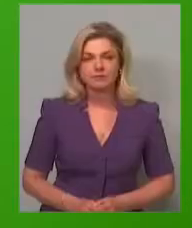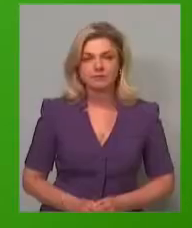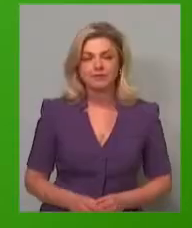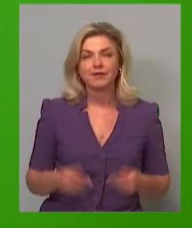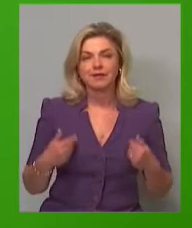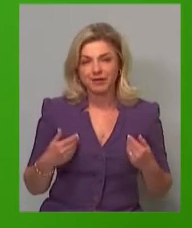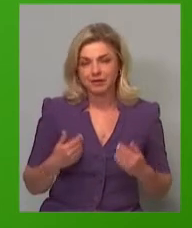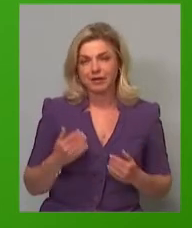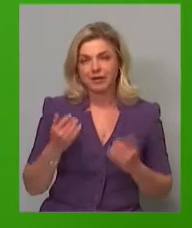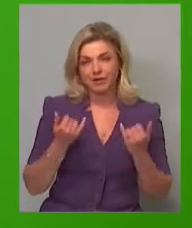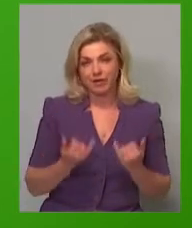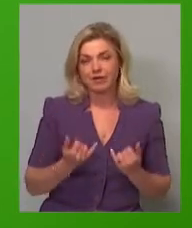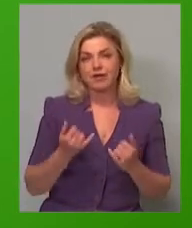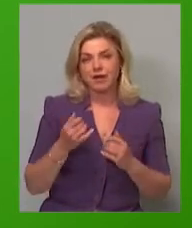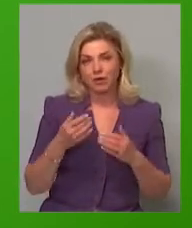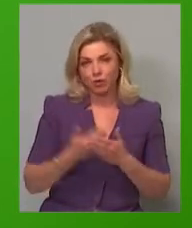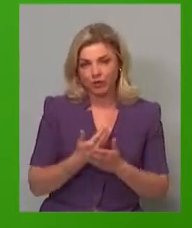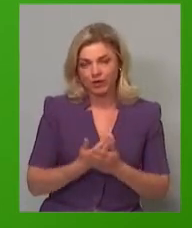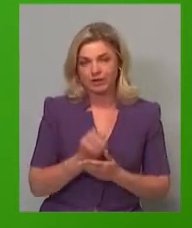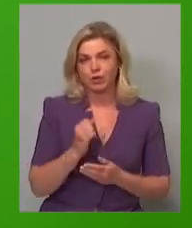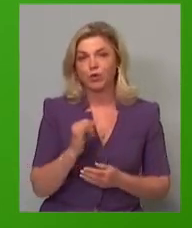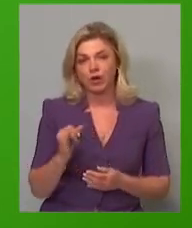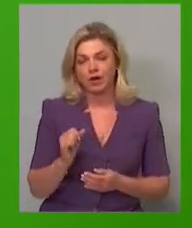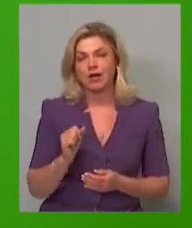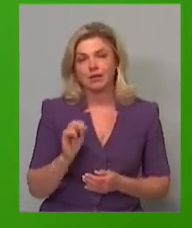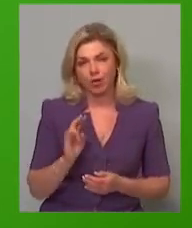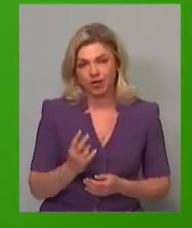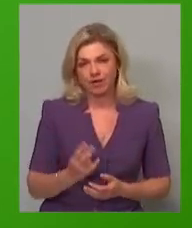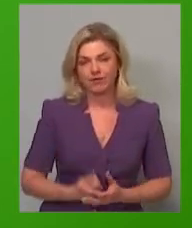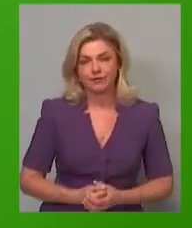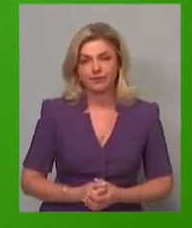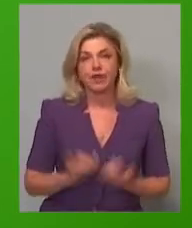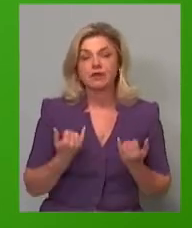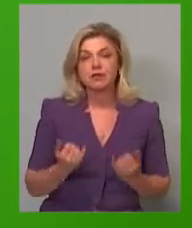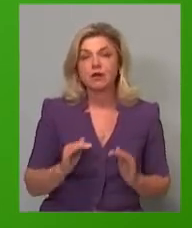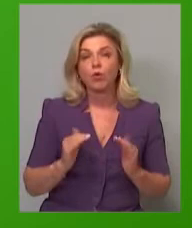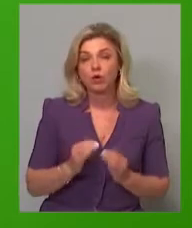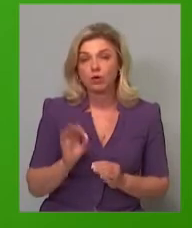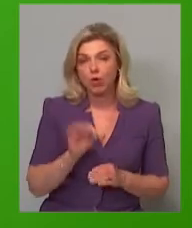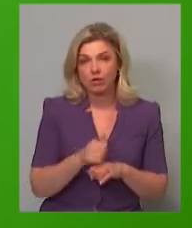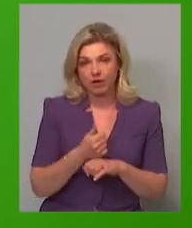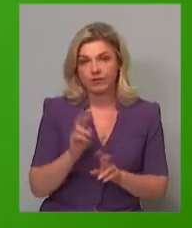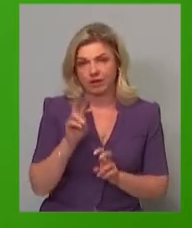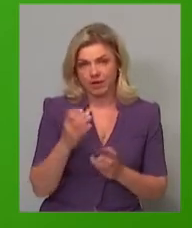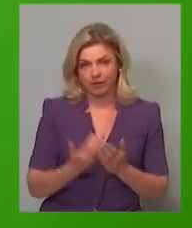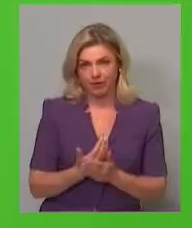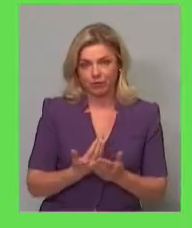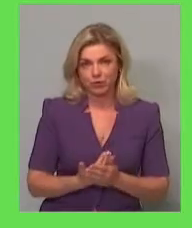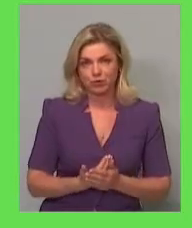Вітаю! В ефірі новини на UA Миколаїв, у студії Володимир Степанов. Зараз коротко про головні теми випуску.